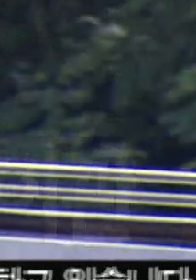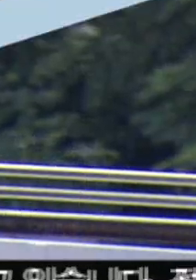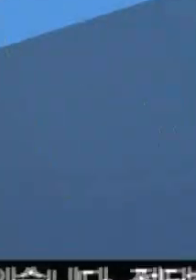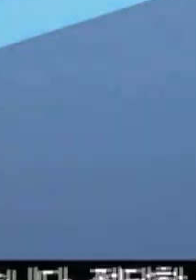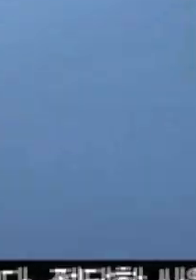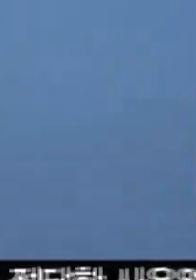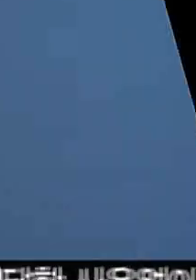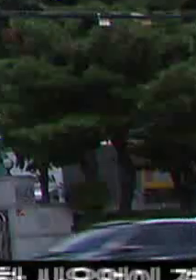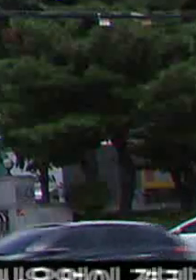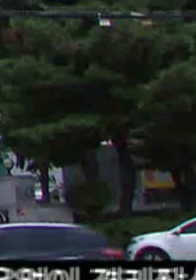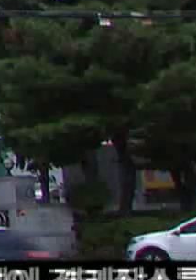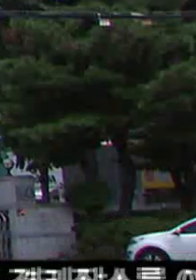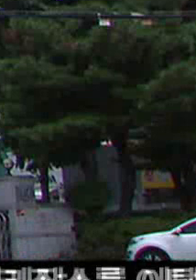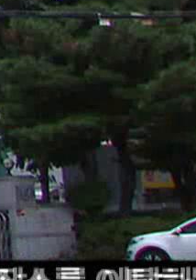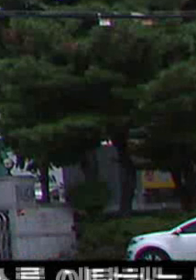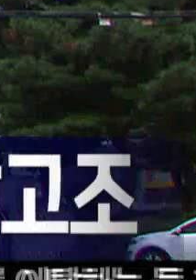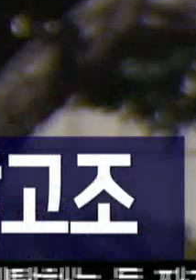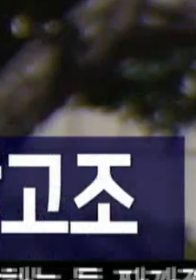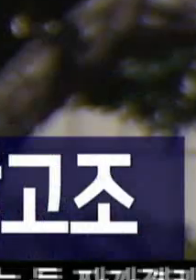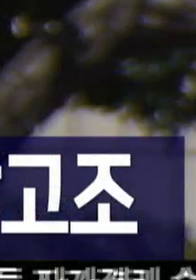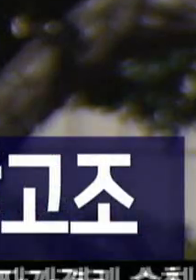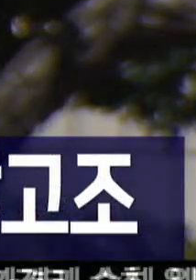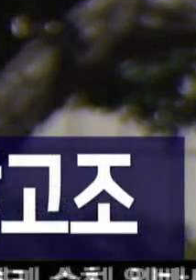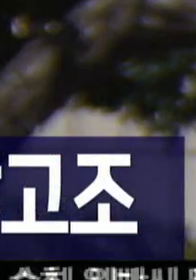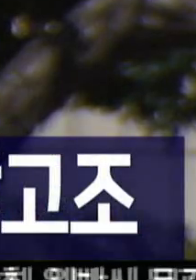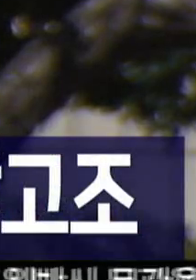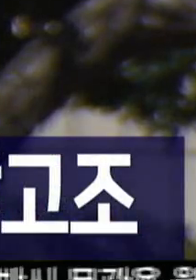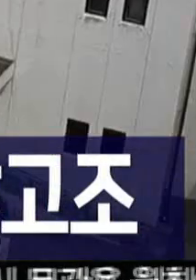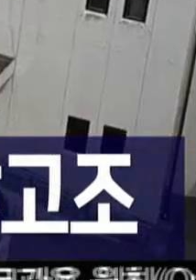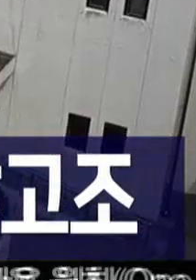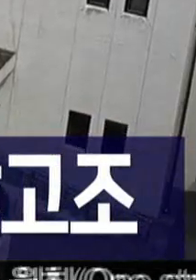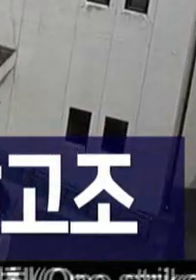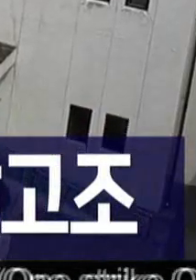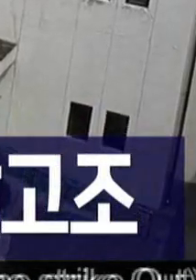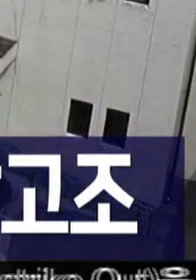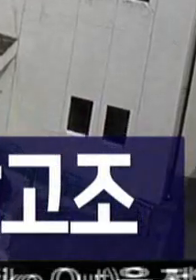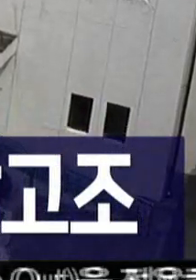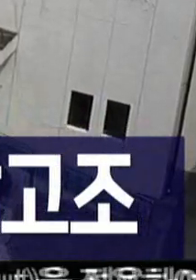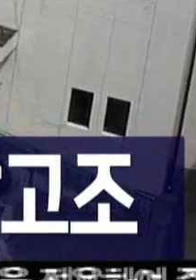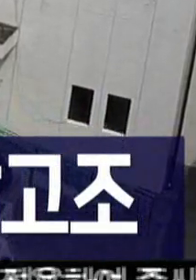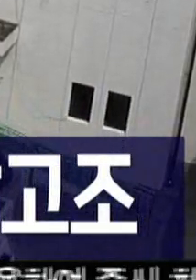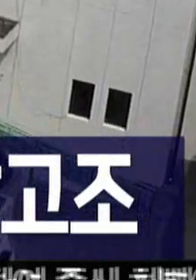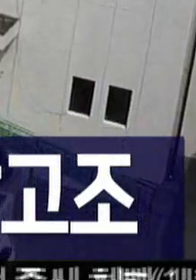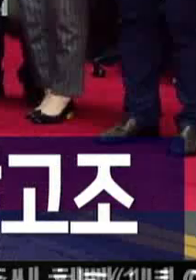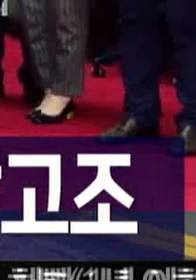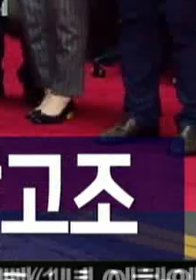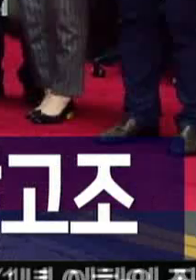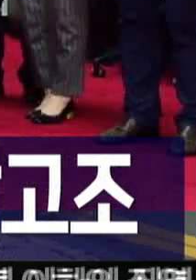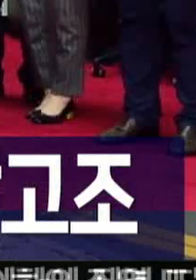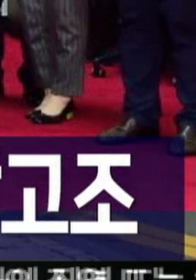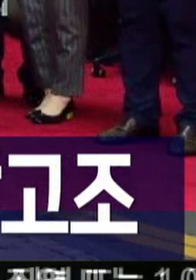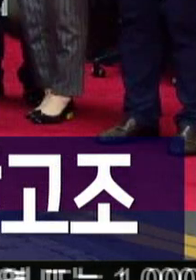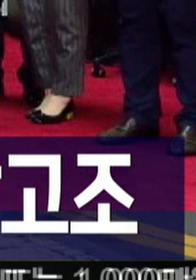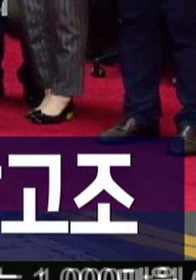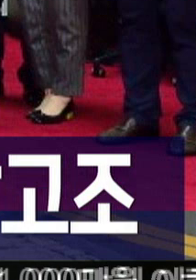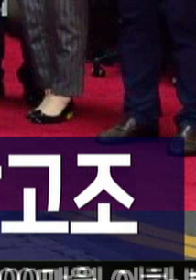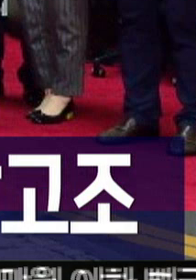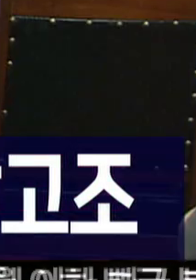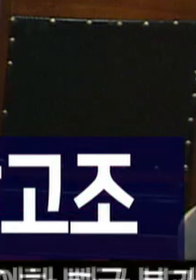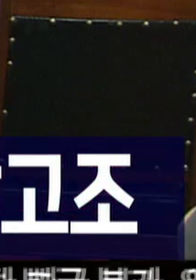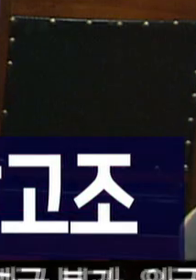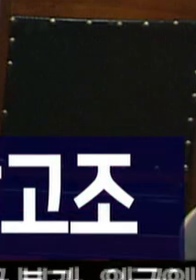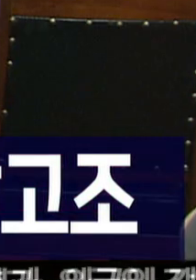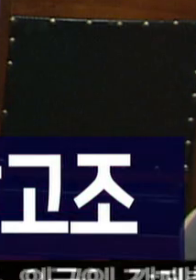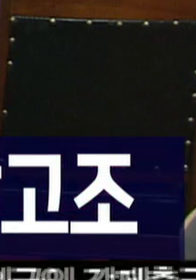일단락됐습니다. KBS 순천과 목포방송국의 기능 조정에 지역사회의 반발이 고조되고 있습니다.